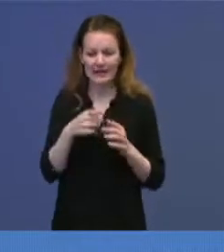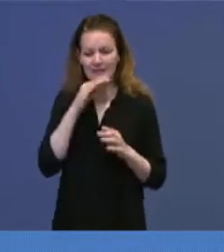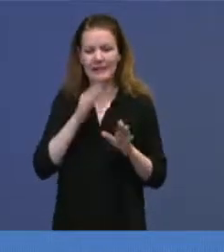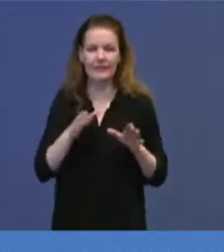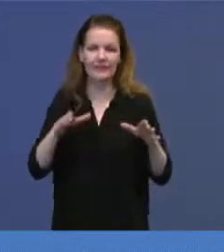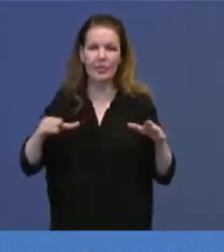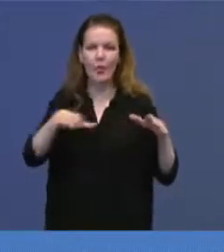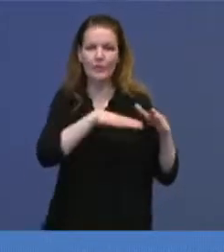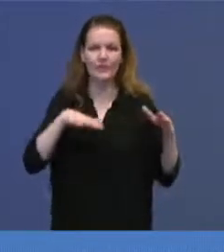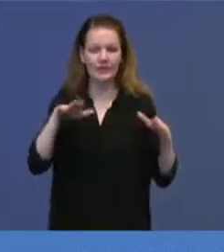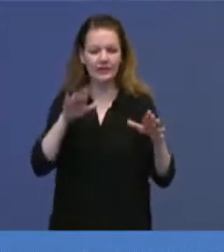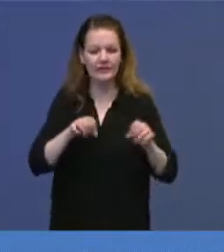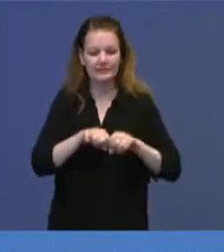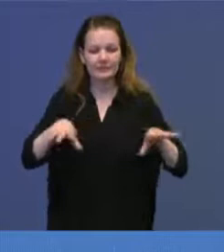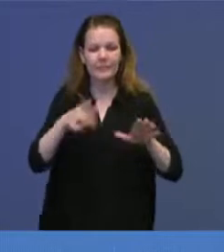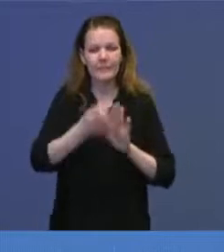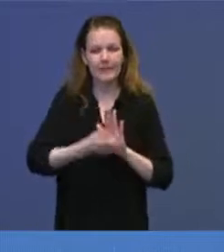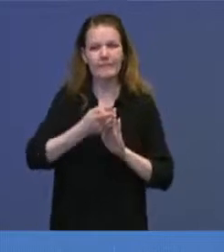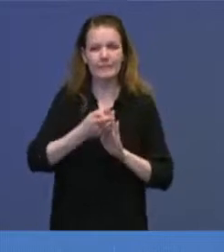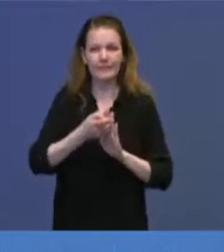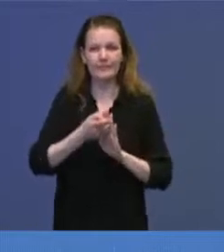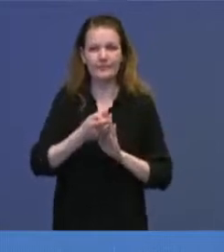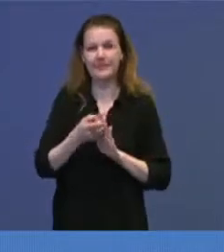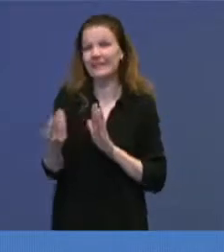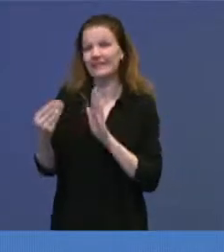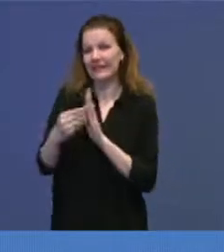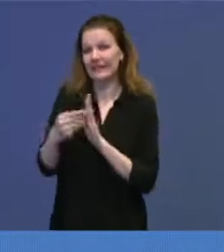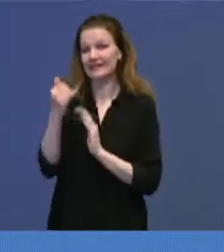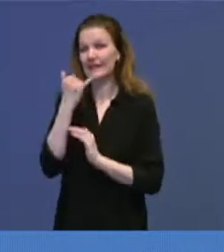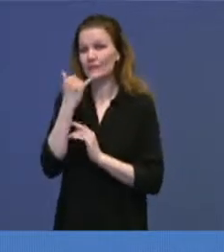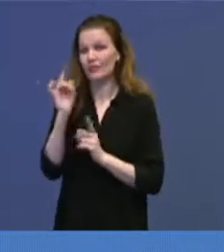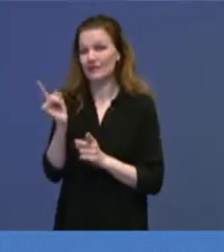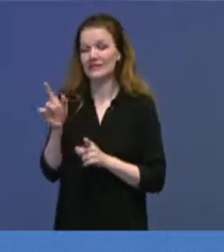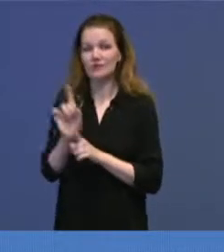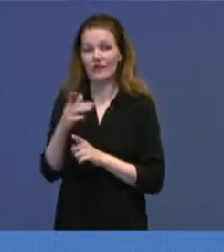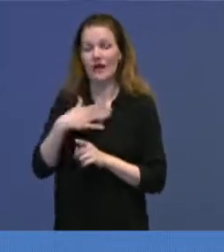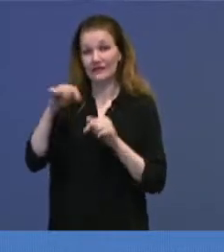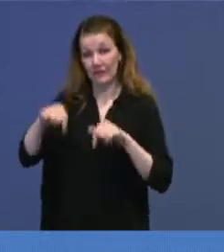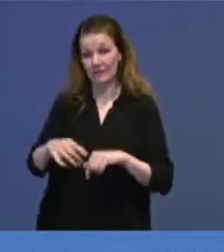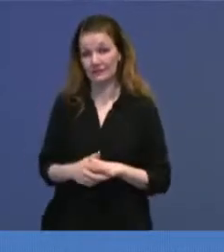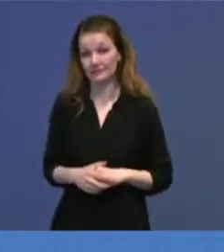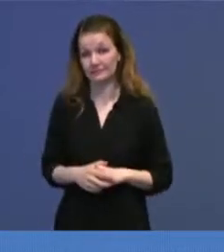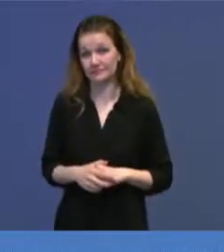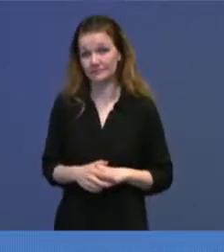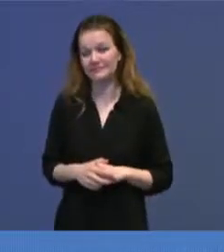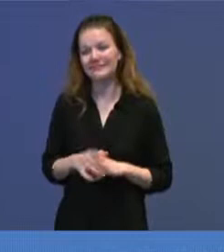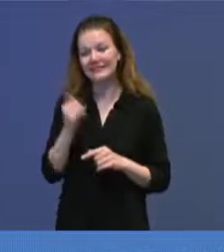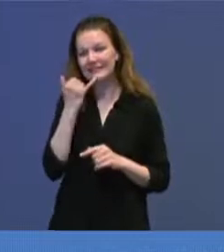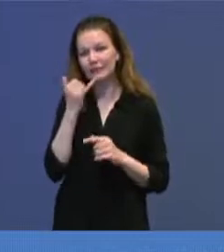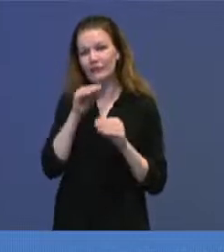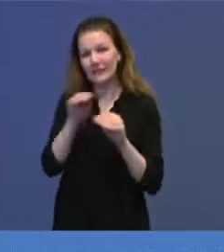umiddelbart. Det vil komme I tillegg til den tyfonvarslingen vi har I dag som når ut til for få